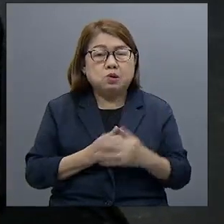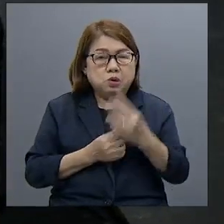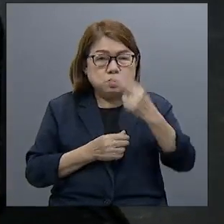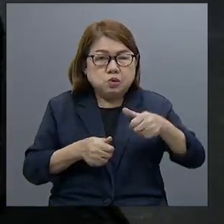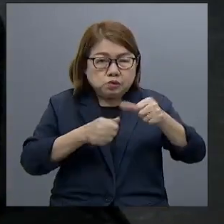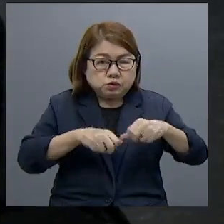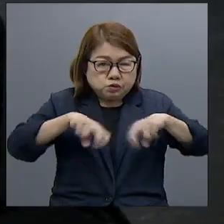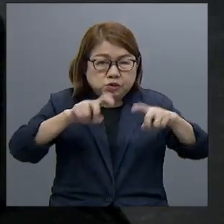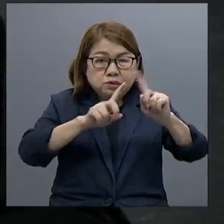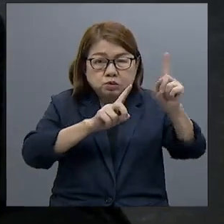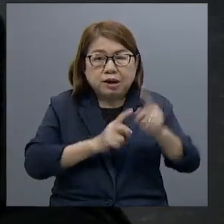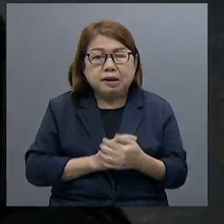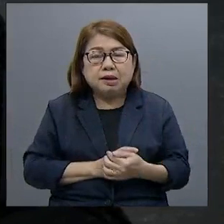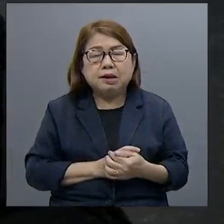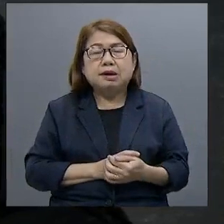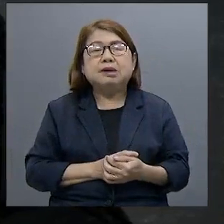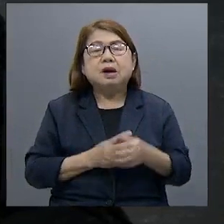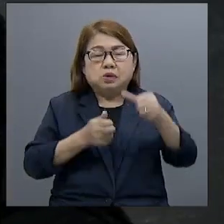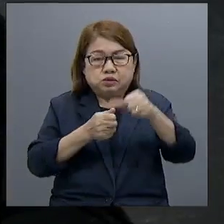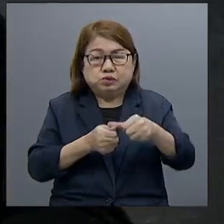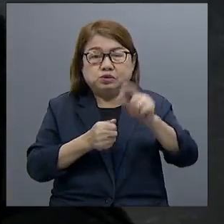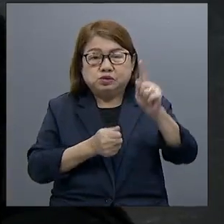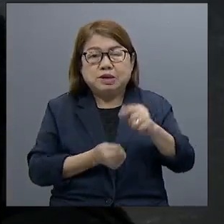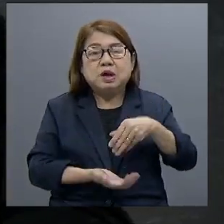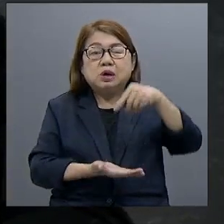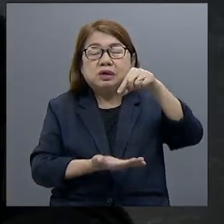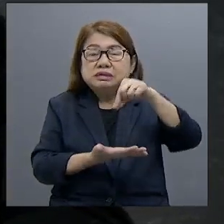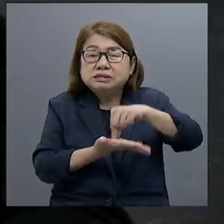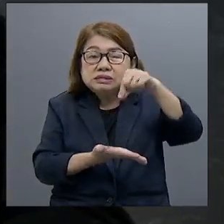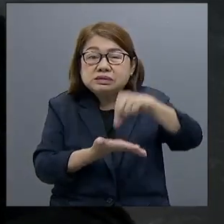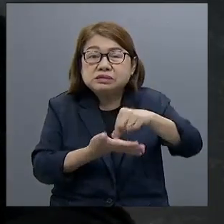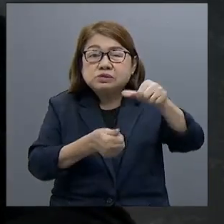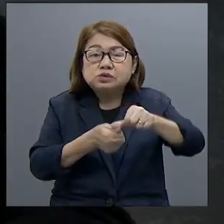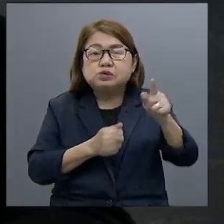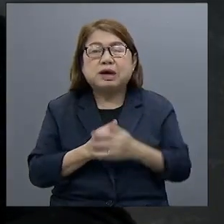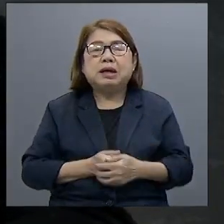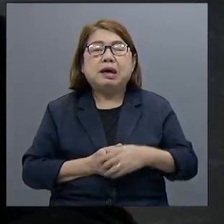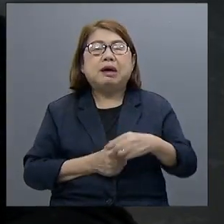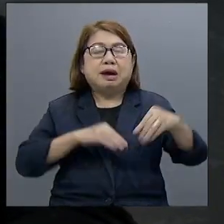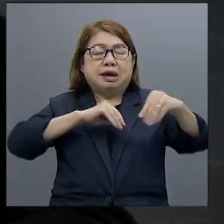แอสล่าสุดมีแนวโน้มว่าศูนย์กลางที่ใช้เป็นเครือข่ายอินเทอร์เน็ตอยู่ฝั่งประเทศเพื่อนบ้านค่ะ